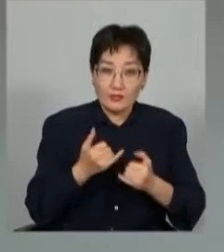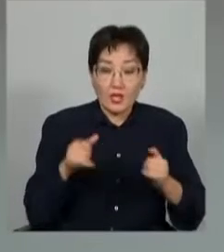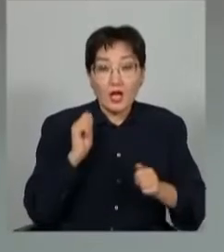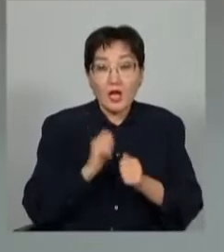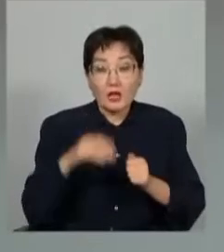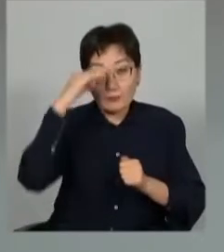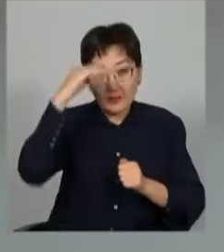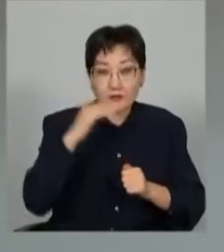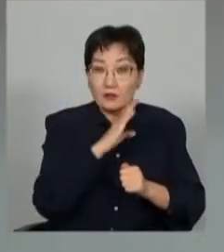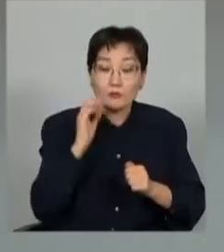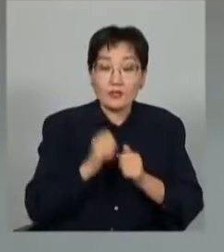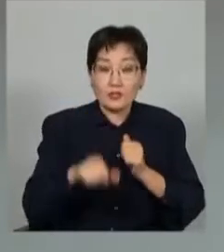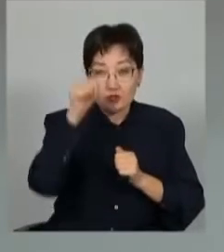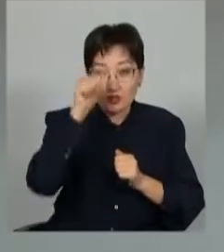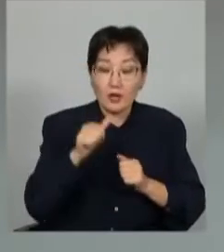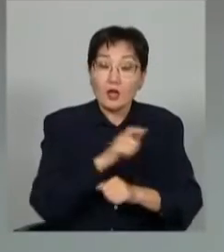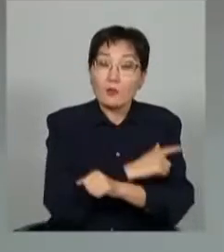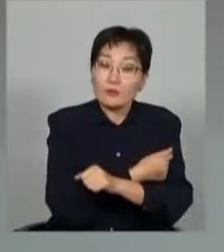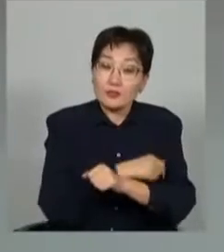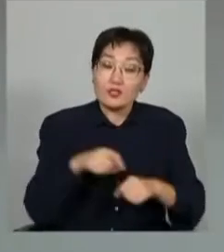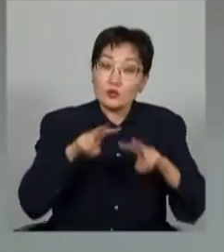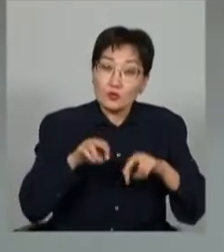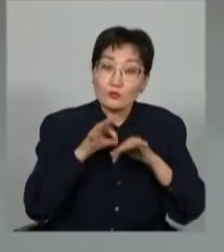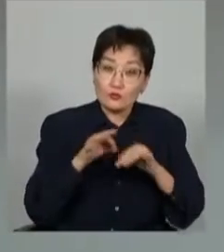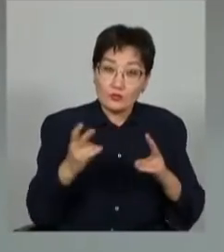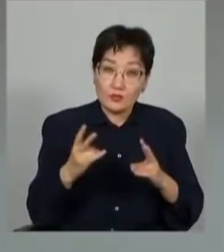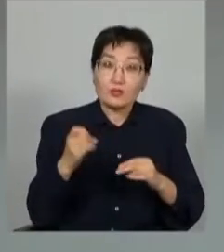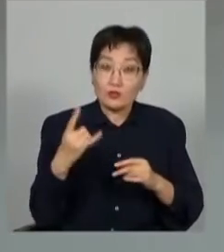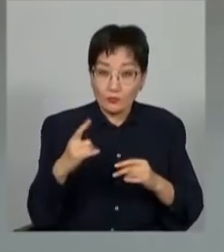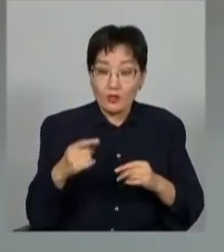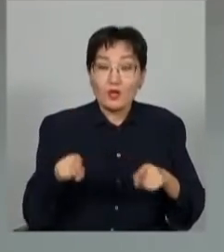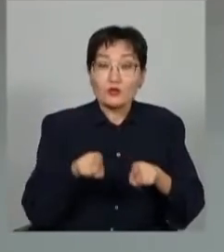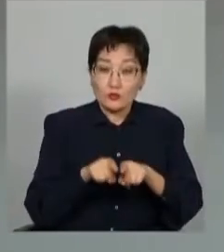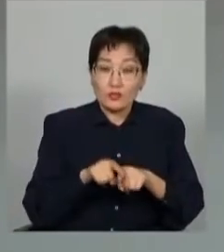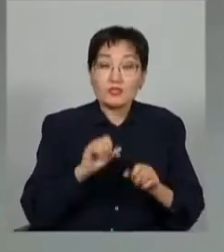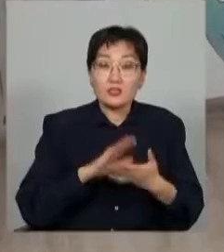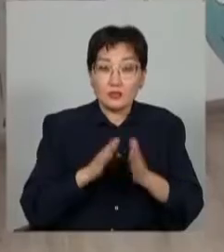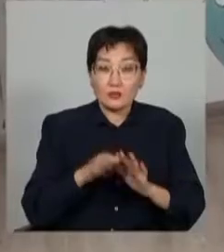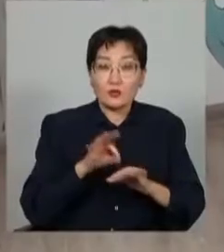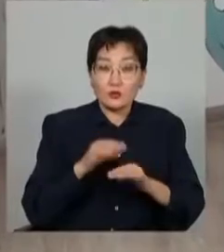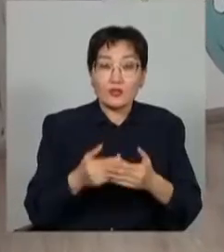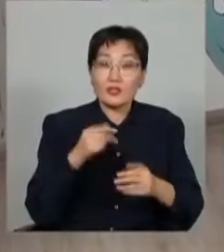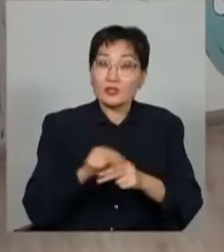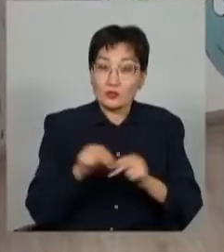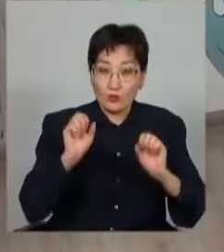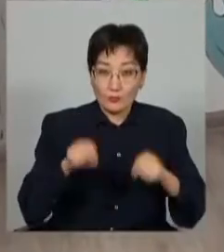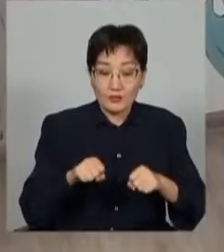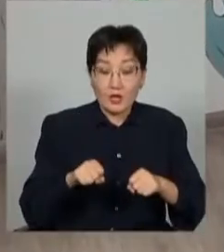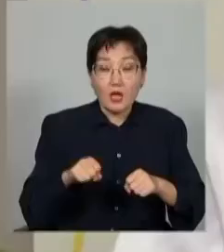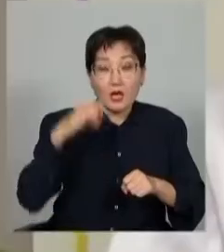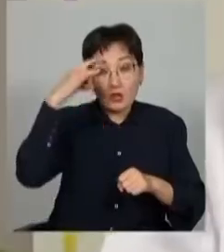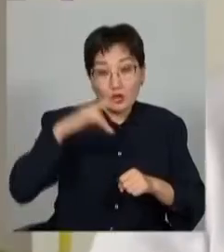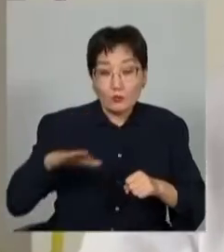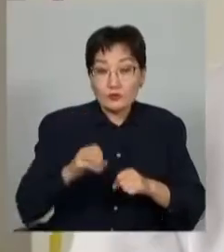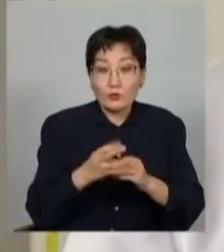әрбір ата-ана ай сайын перзентін емханаға апарып скрининг жасатуы керек. Сонда дерттің алдын алуға болады. Жалпы жыл сайын еліміз